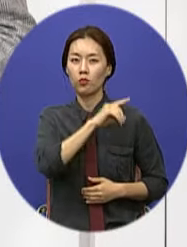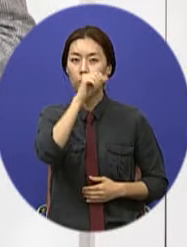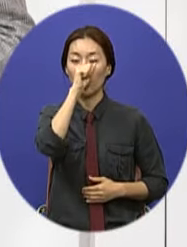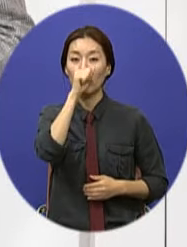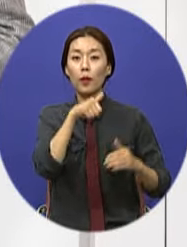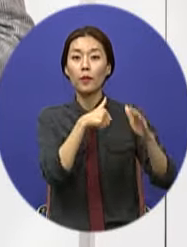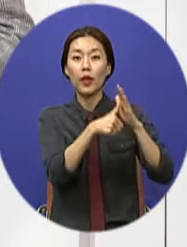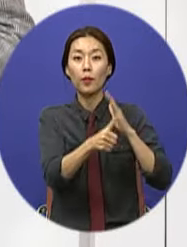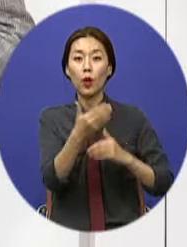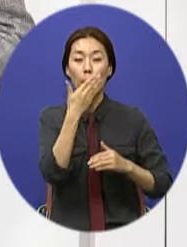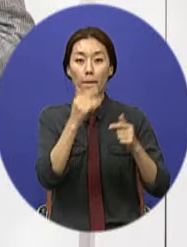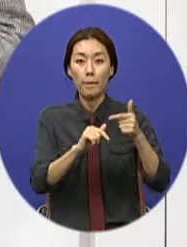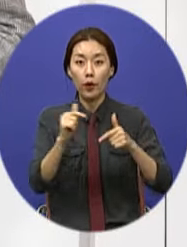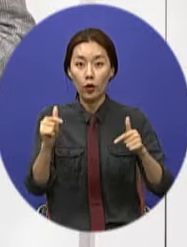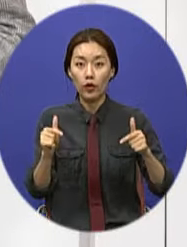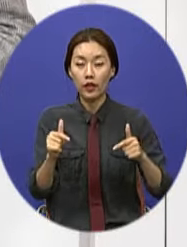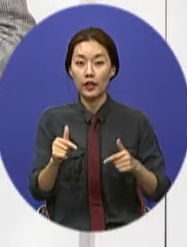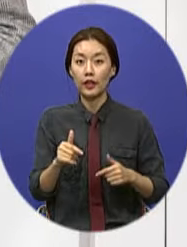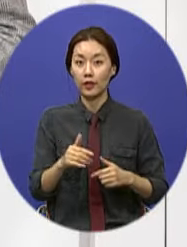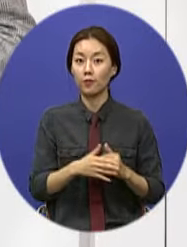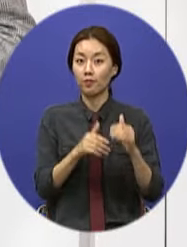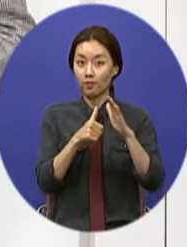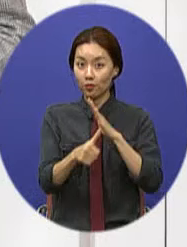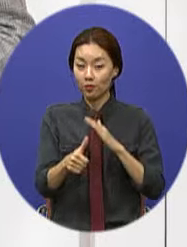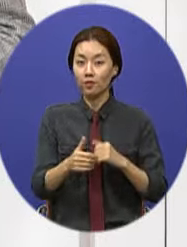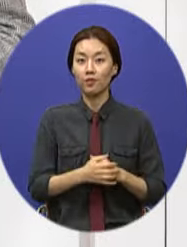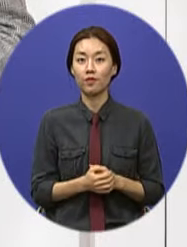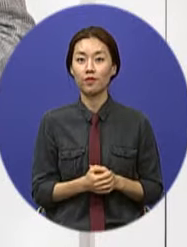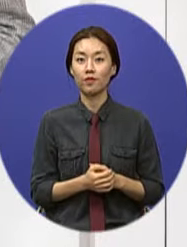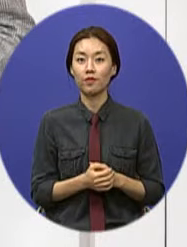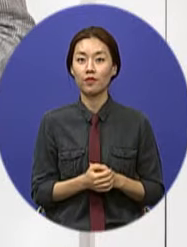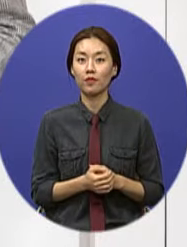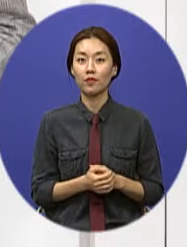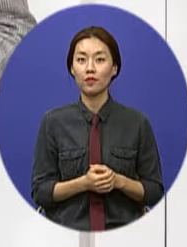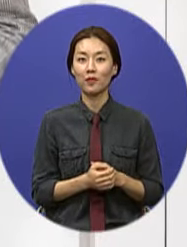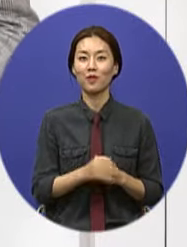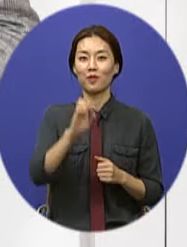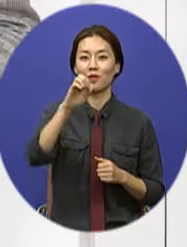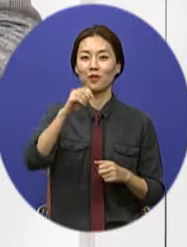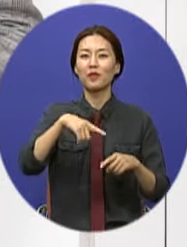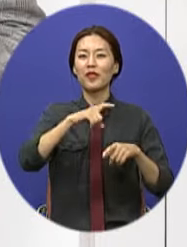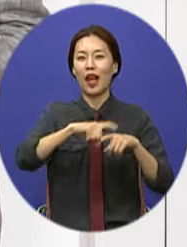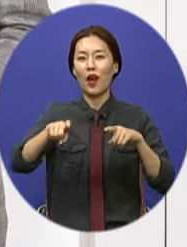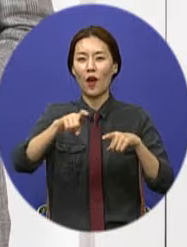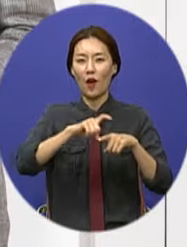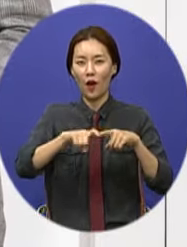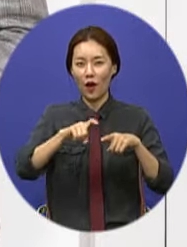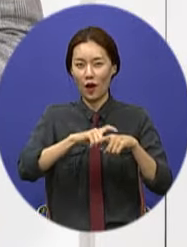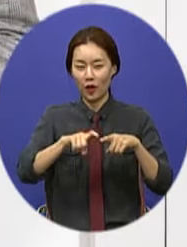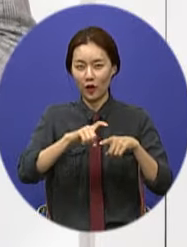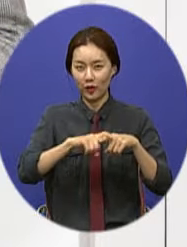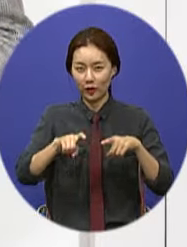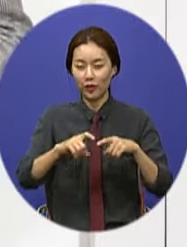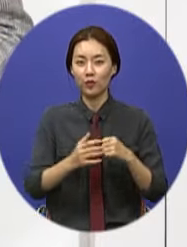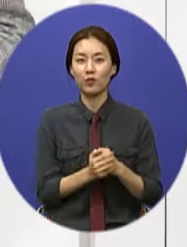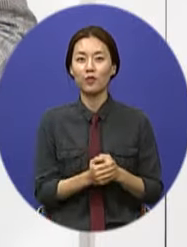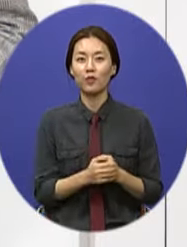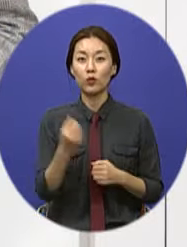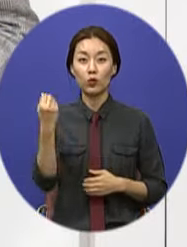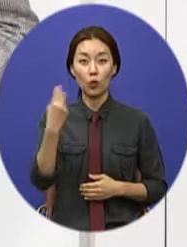네. 먹을거리가 뭐가 있죠? 아, 대표적인 먹을거리로서는 예, 풍천장어를 꼽을 수가 있죠. 그렇죠, 장어. 맞아요. 네. 자차